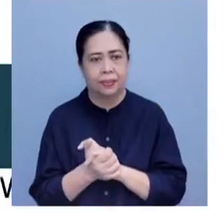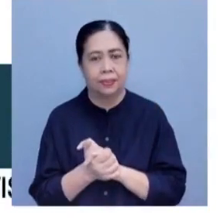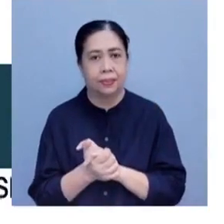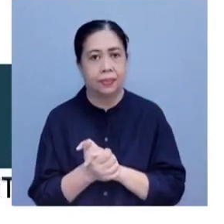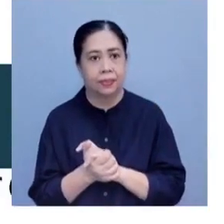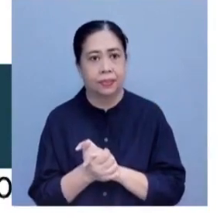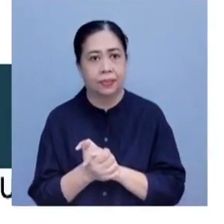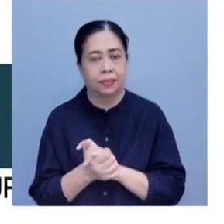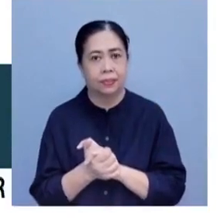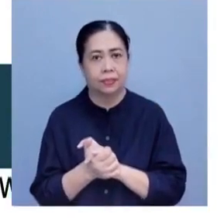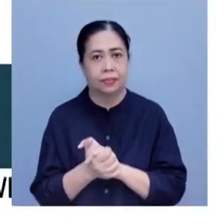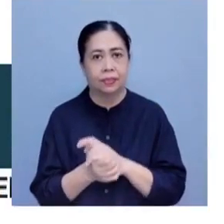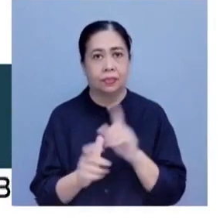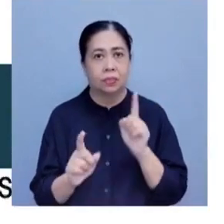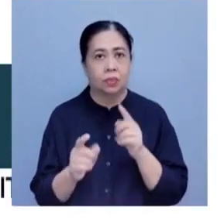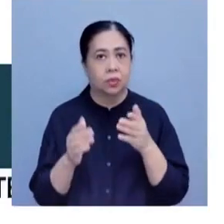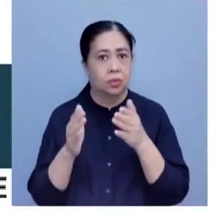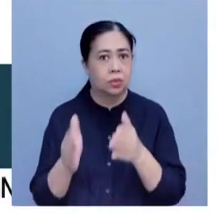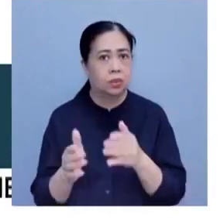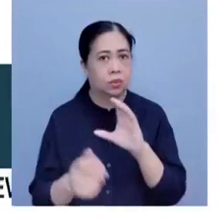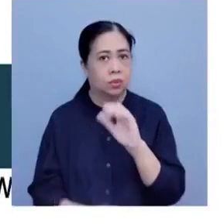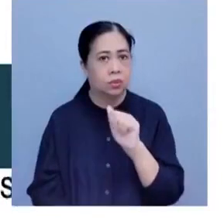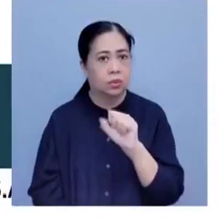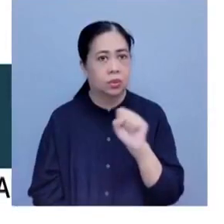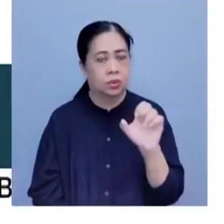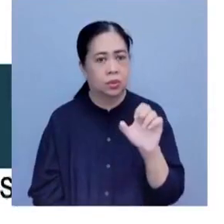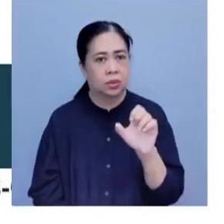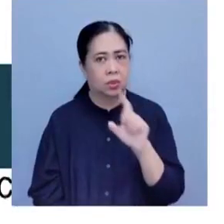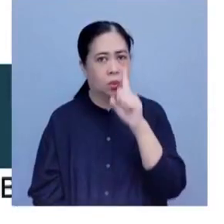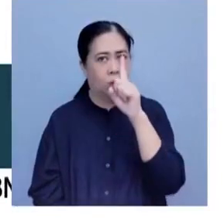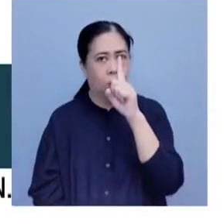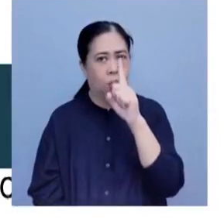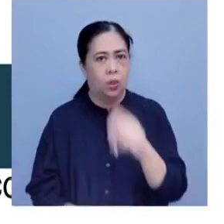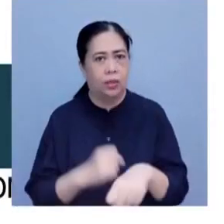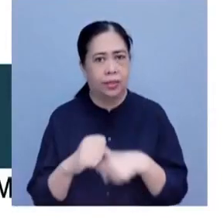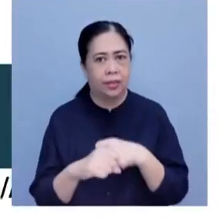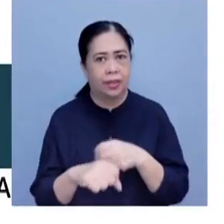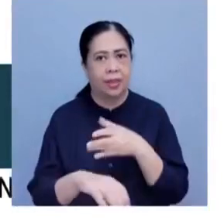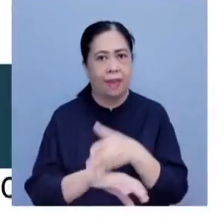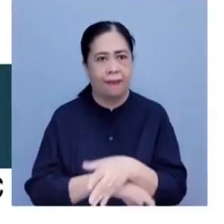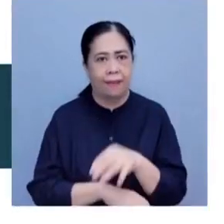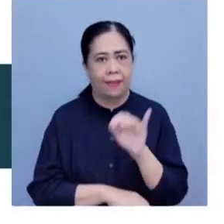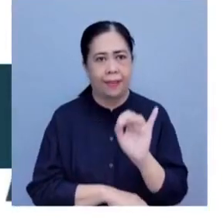yung tahak, yung direksyon nung kaso. One year after that,